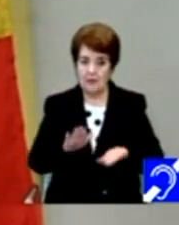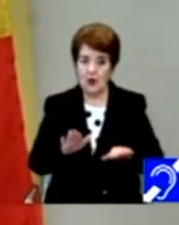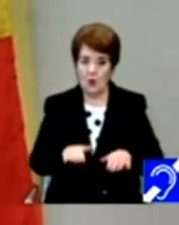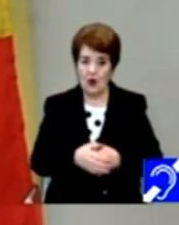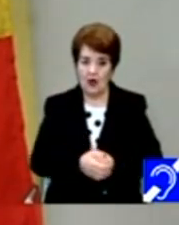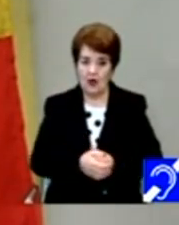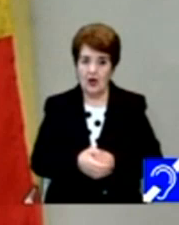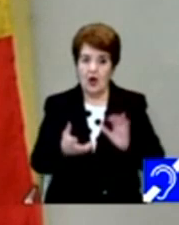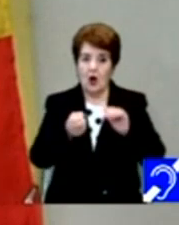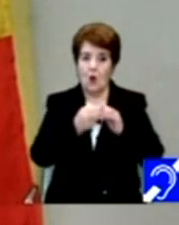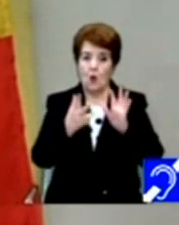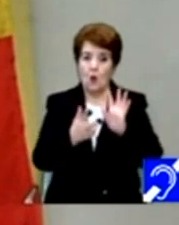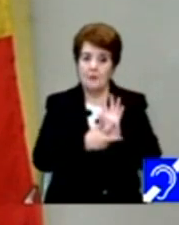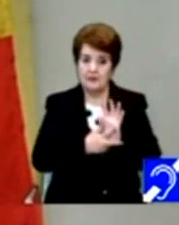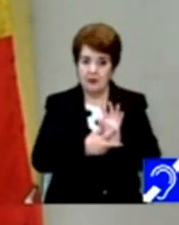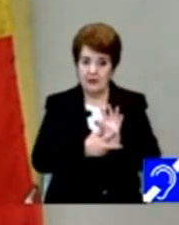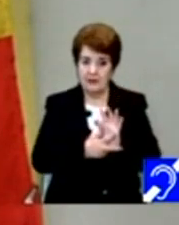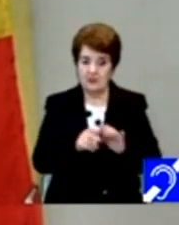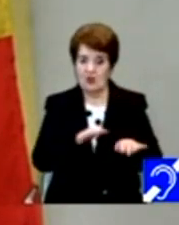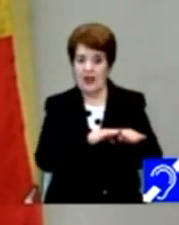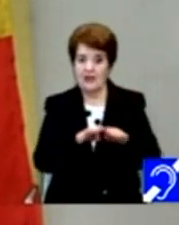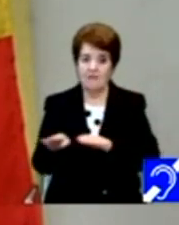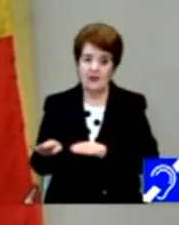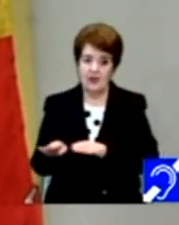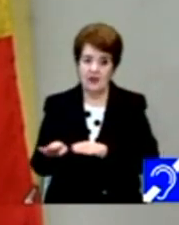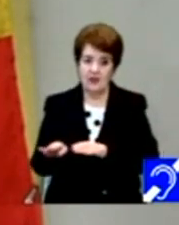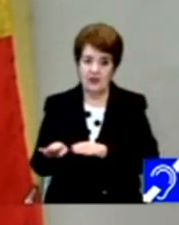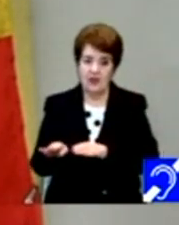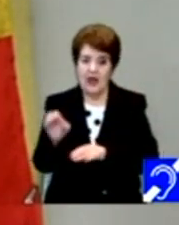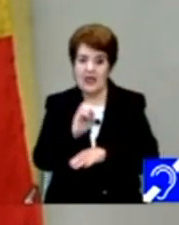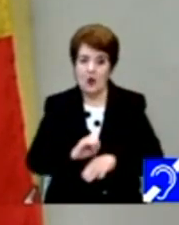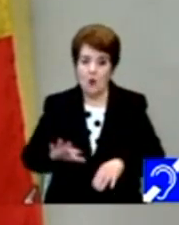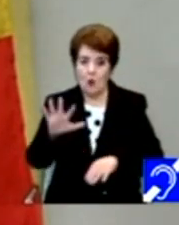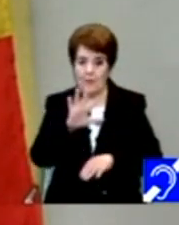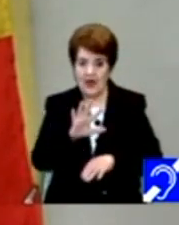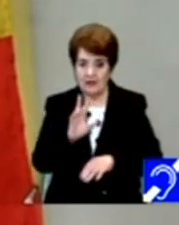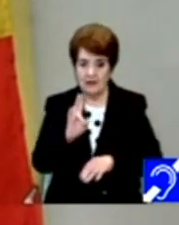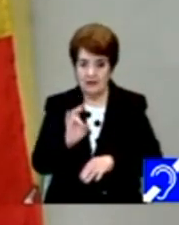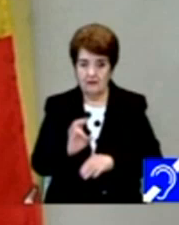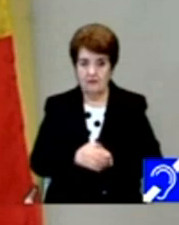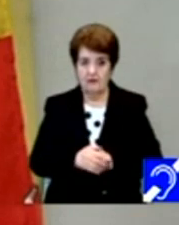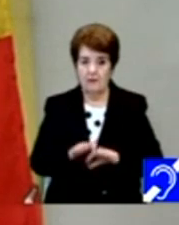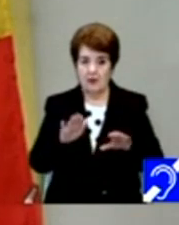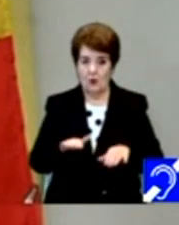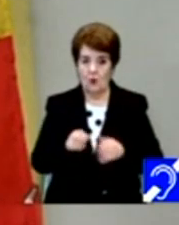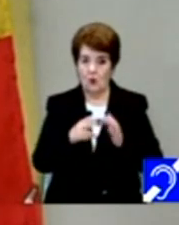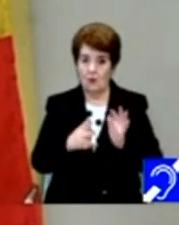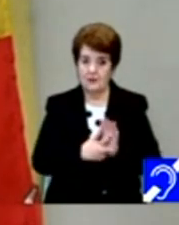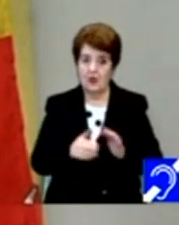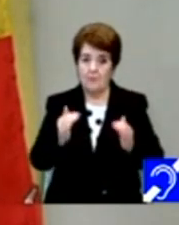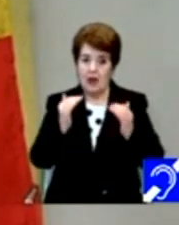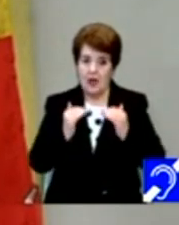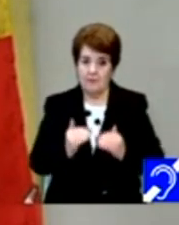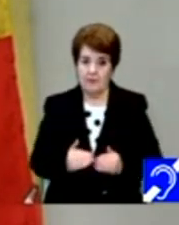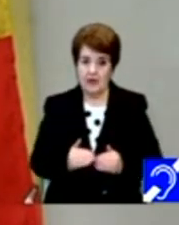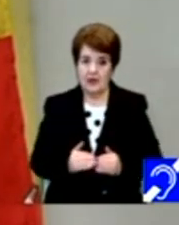locul 18 la nivel european și este mai mică față